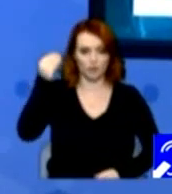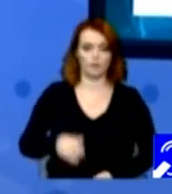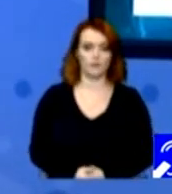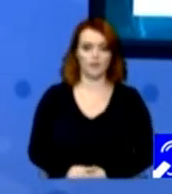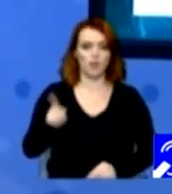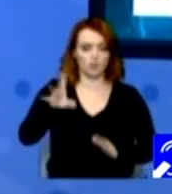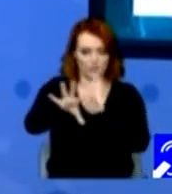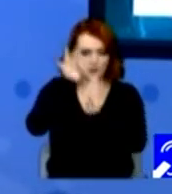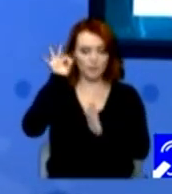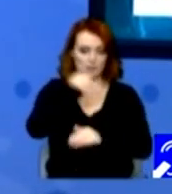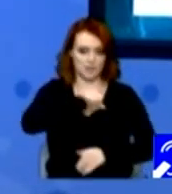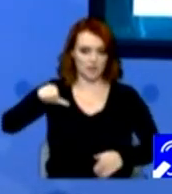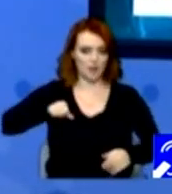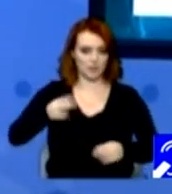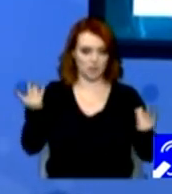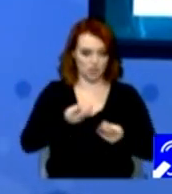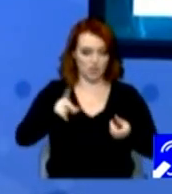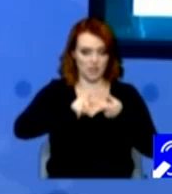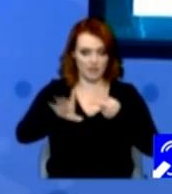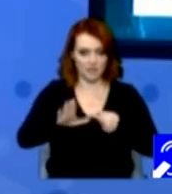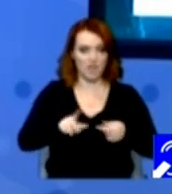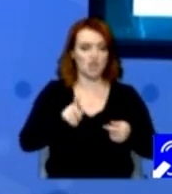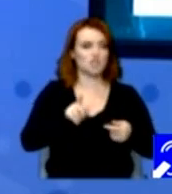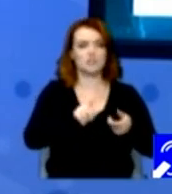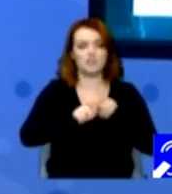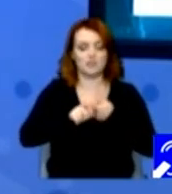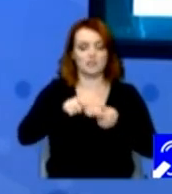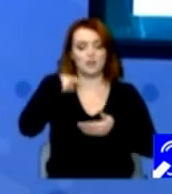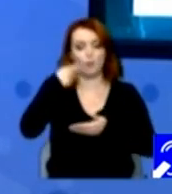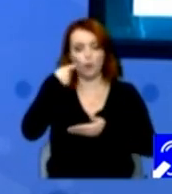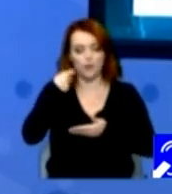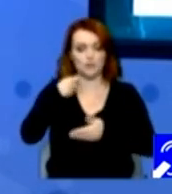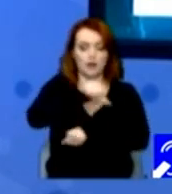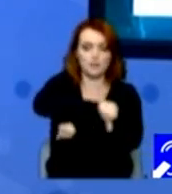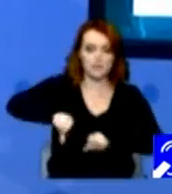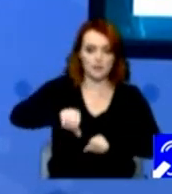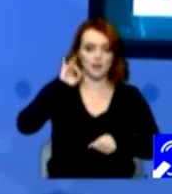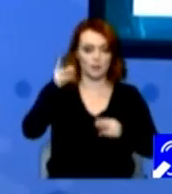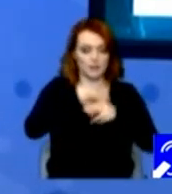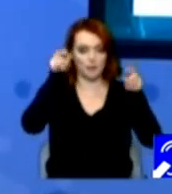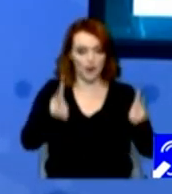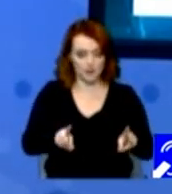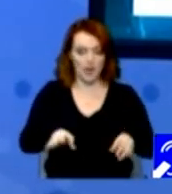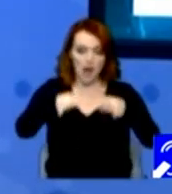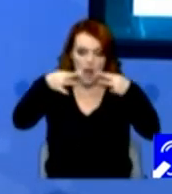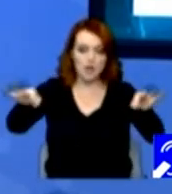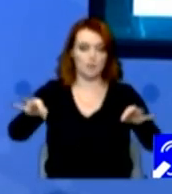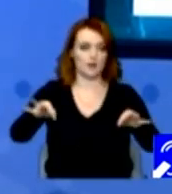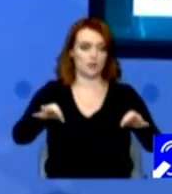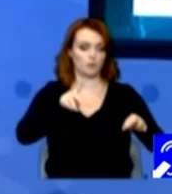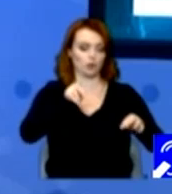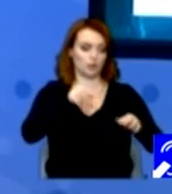a face alegeri independente privind politica externă și de securitate libere de presiuni